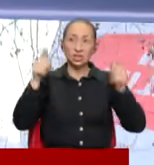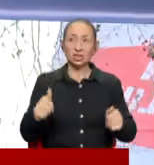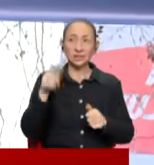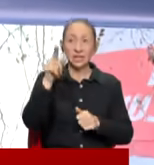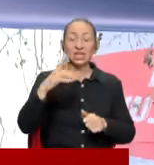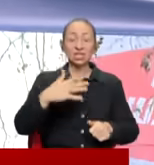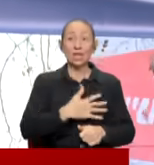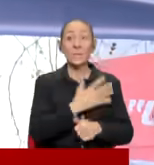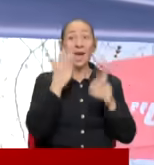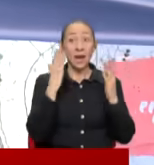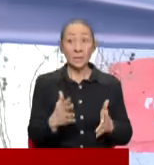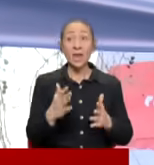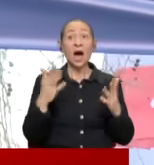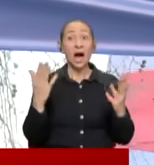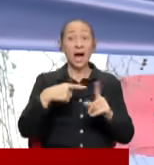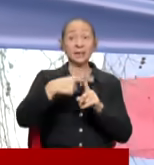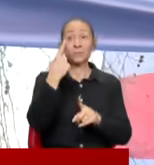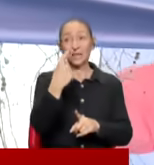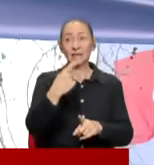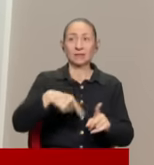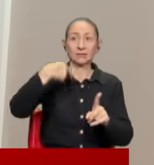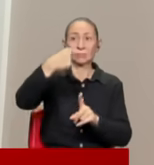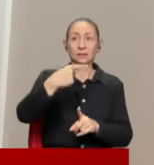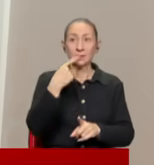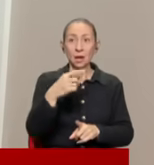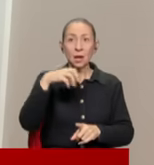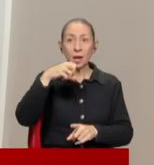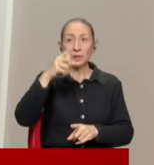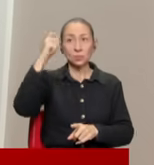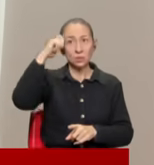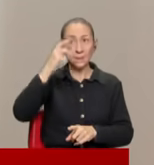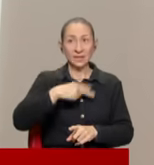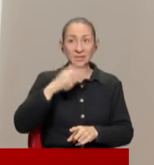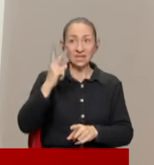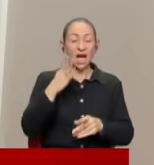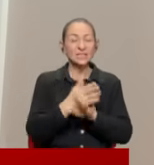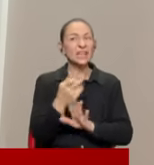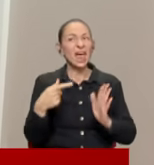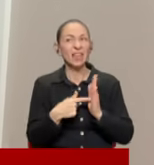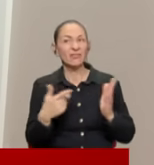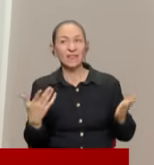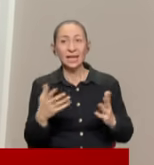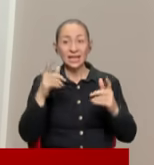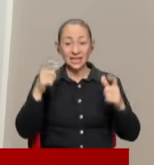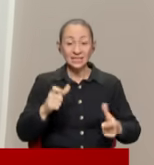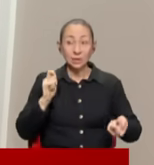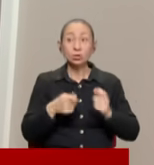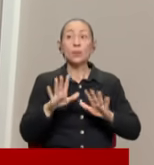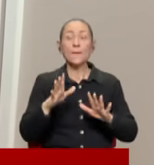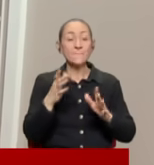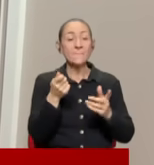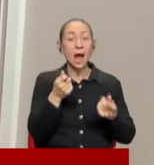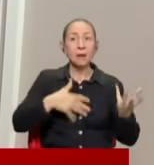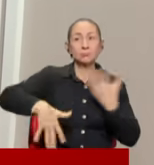astı. CHP'ye rağmen artı bir kat getirdik dedi. AK Partili Üsküdar Belediyesi'nin asıl amacı kentsel dönüşüm değil,